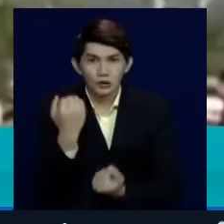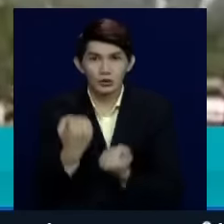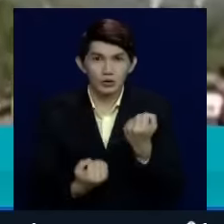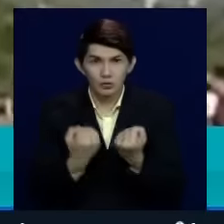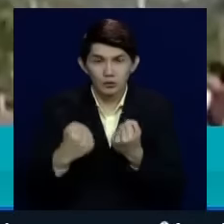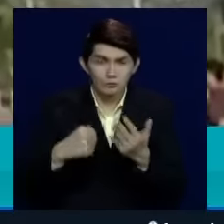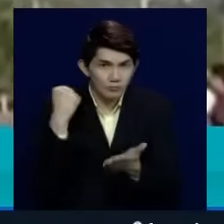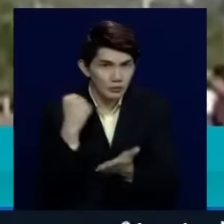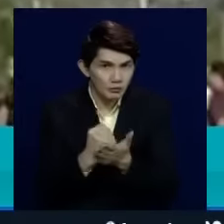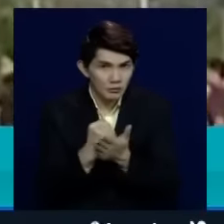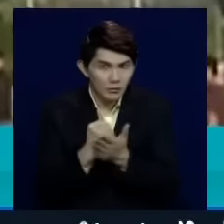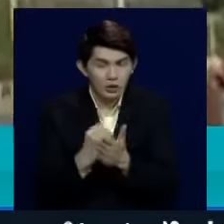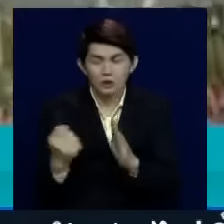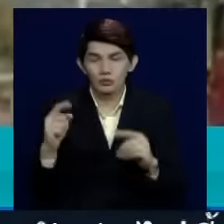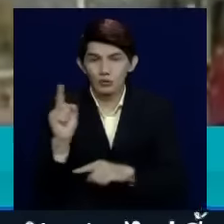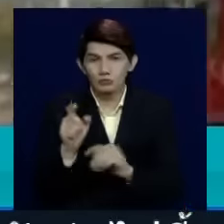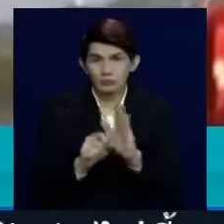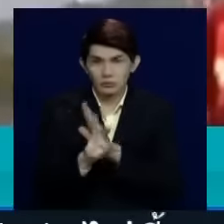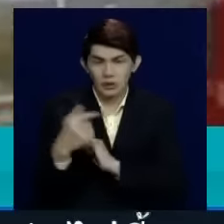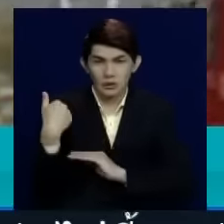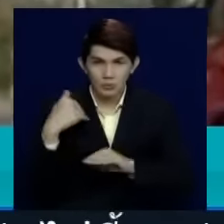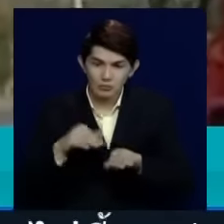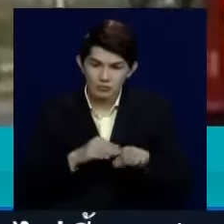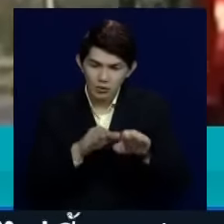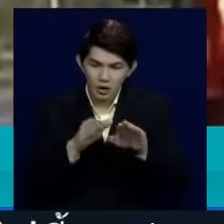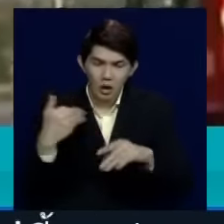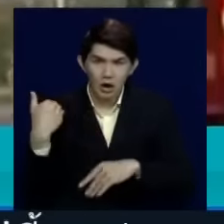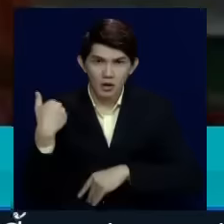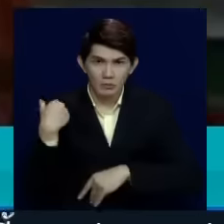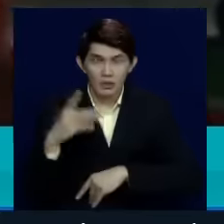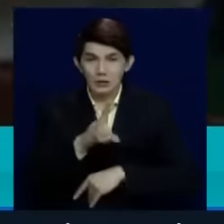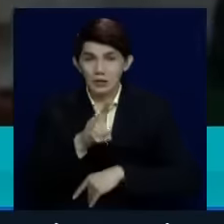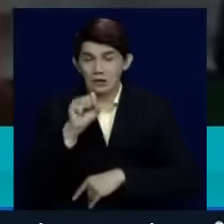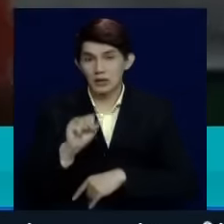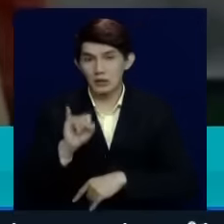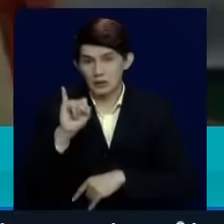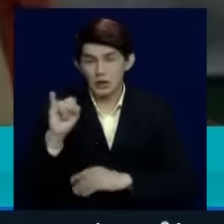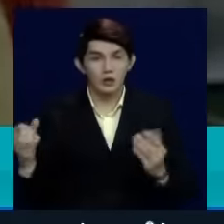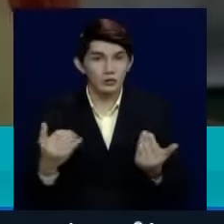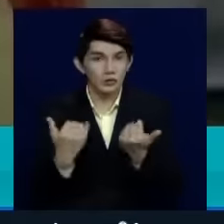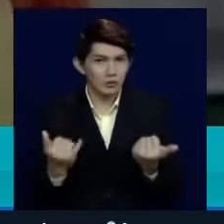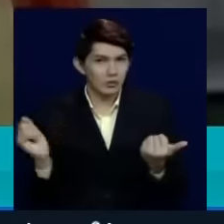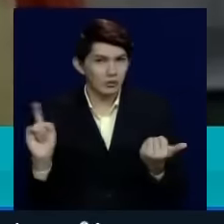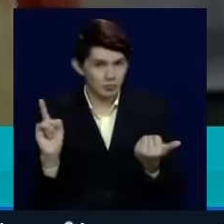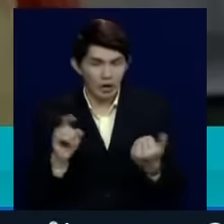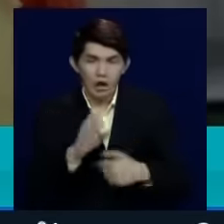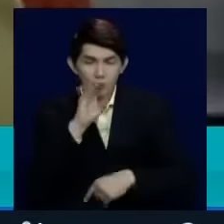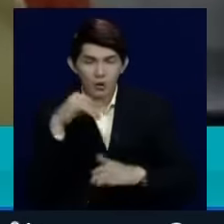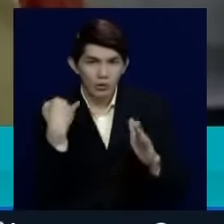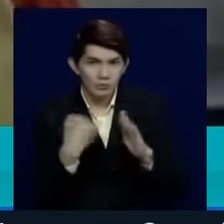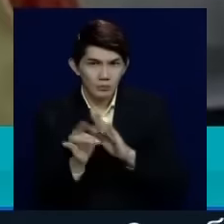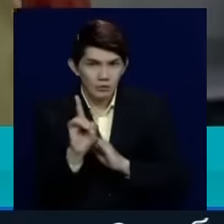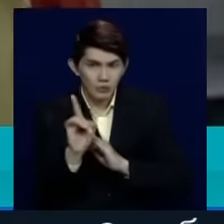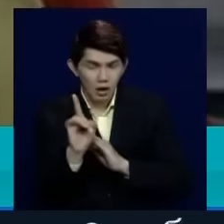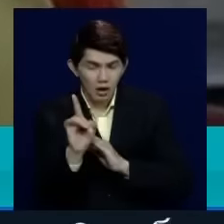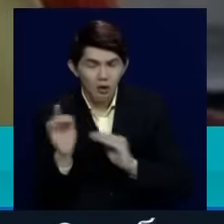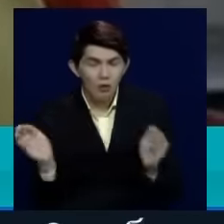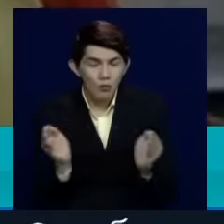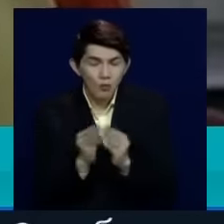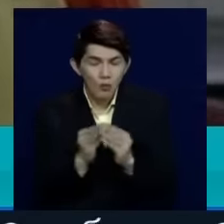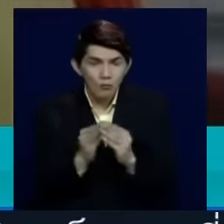จดทะเบียนที่ขนส่งจังหวัดศรีสะเกษและถูกกรมสอบสวนคดีพิเศษหรือ DSIแจ้งข้อกล่าวหาร่วมกัน